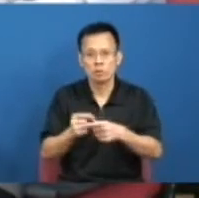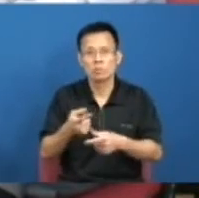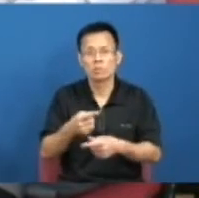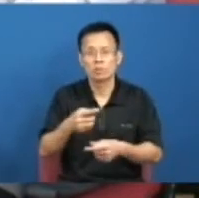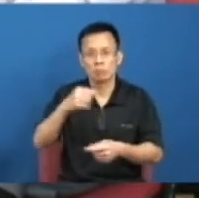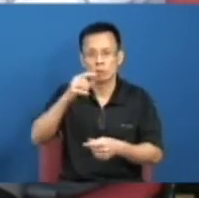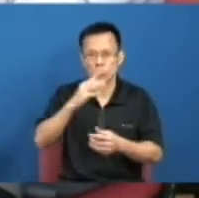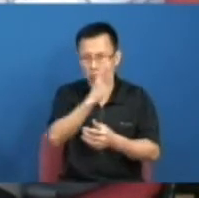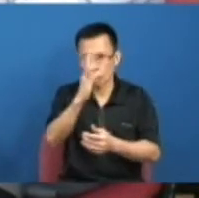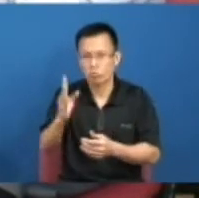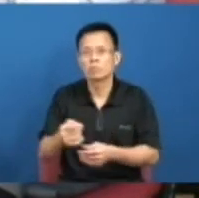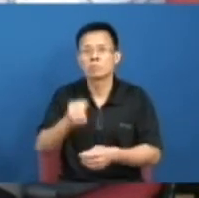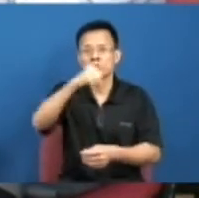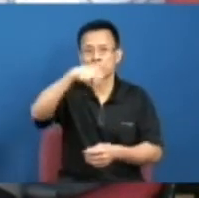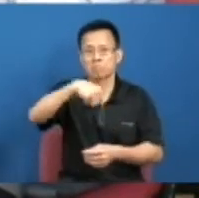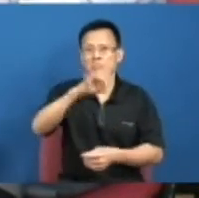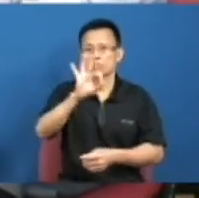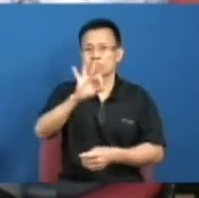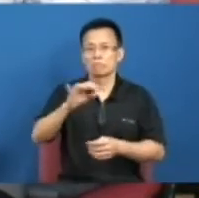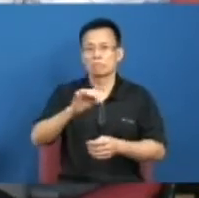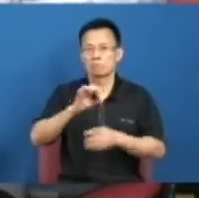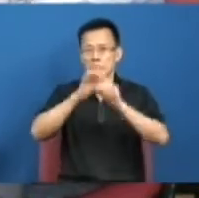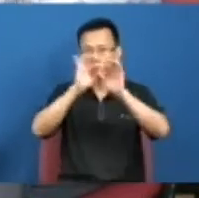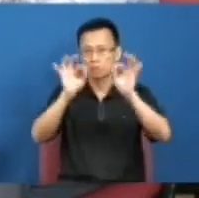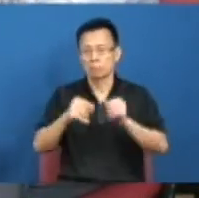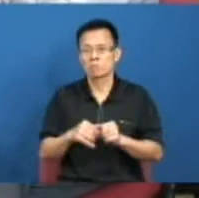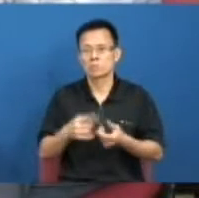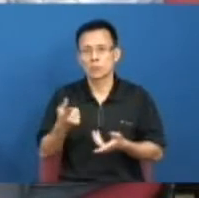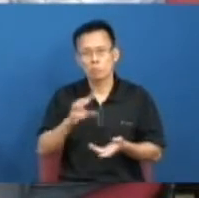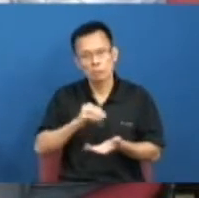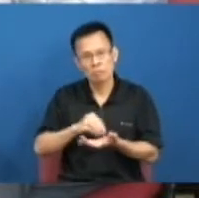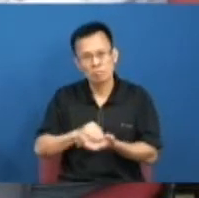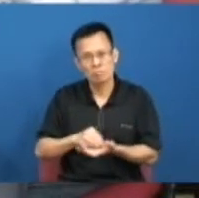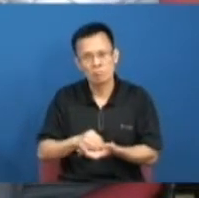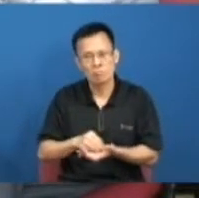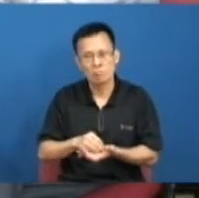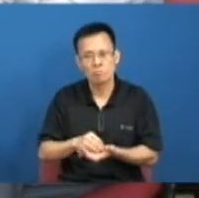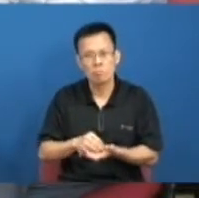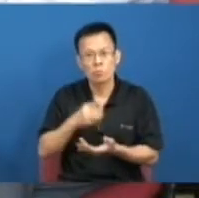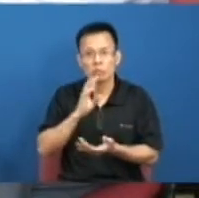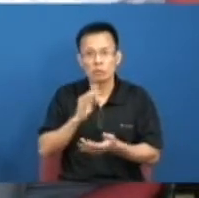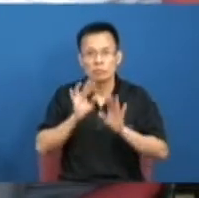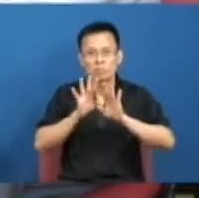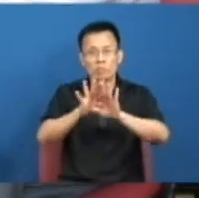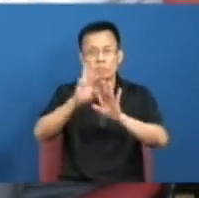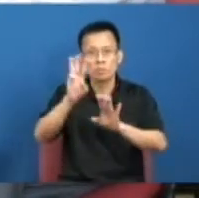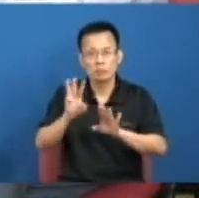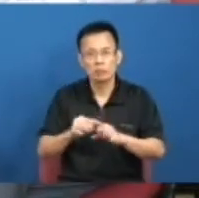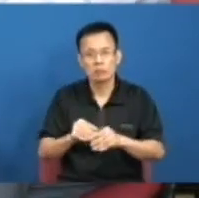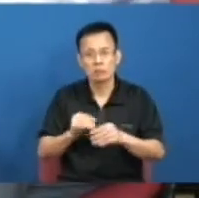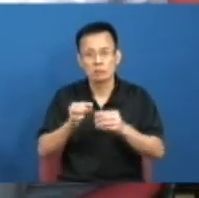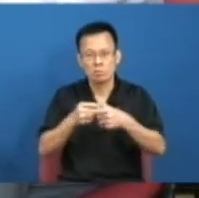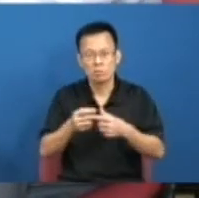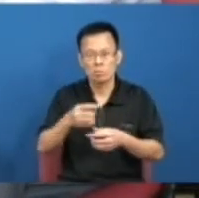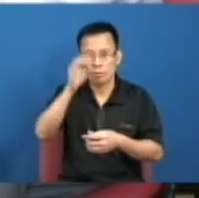嘅。啊，咁啊當然咧，佢點樣決定係咩嗱？好有啲防水公司。我漏咗之後，